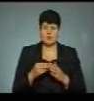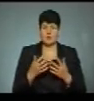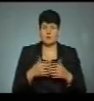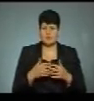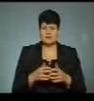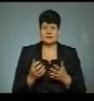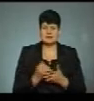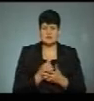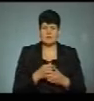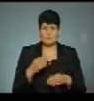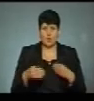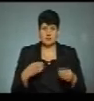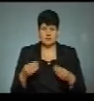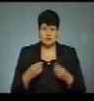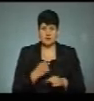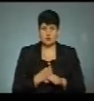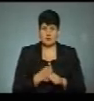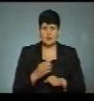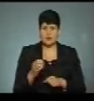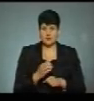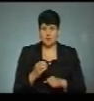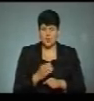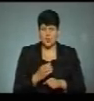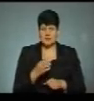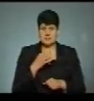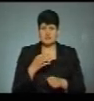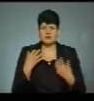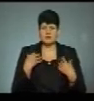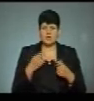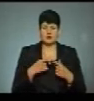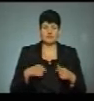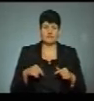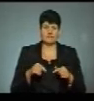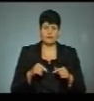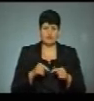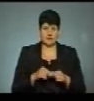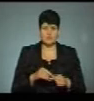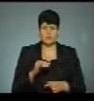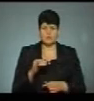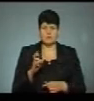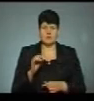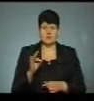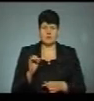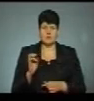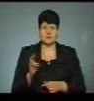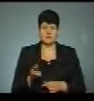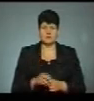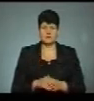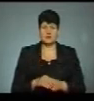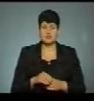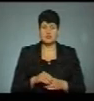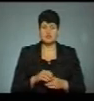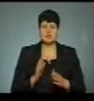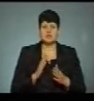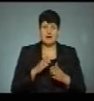знайшли постачальників сировини і виготовляли алкоголь, розповів начальник відділу детективів Нацполіції області Юрій Барабан. Шляхом